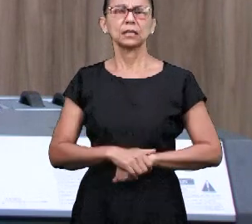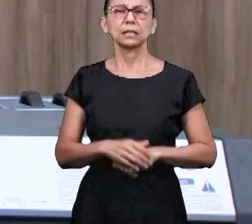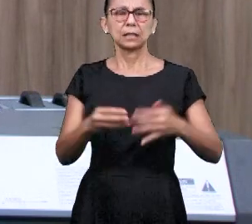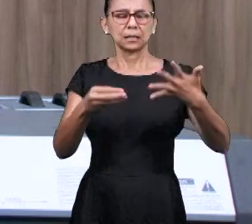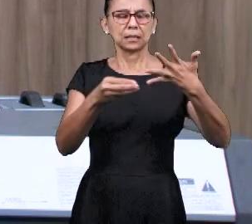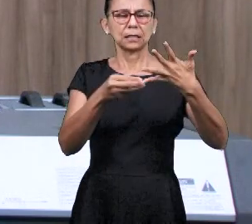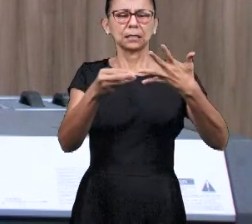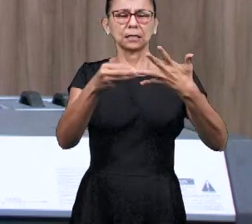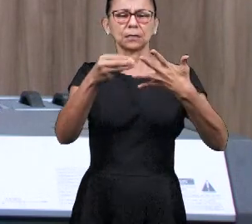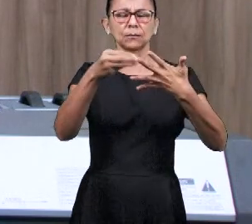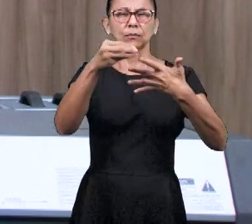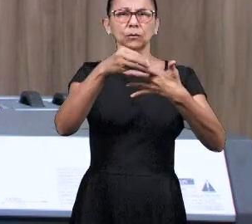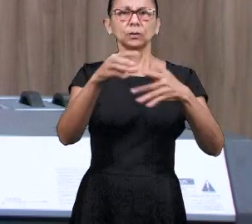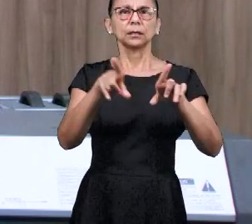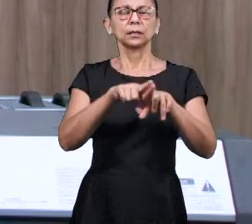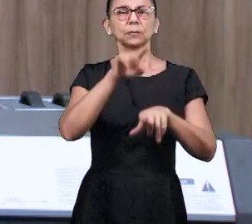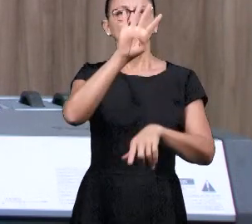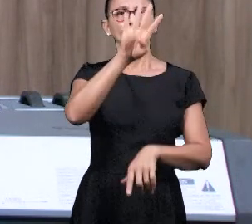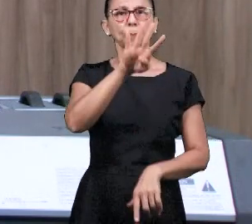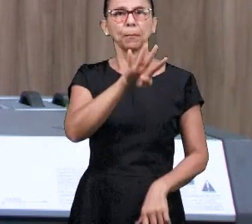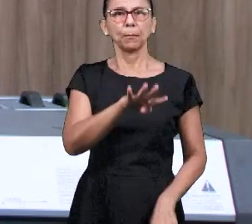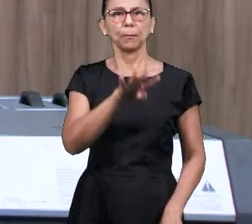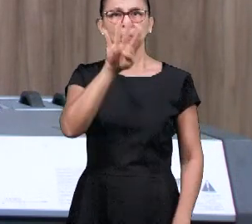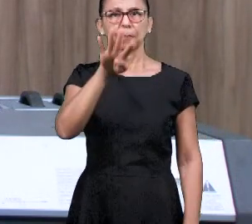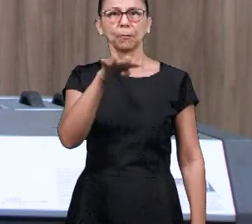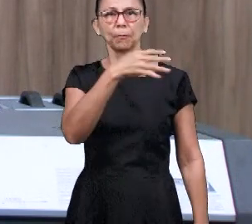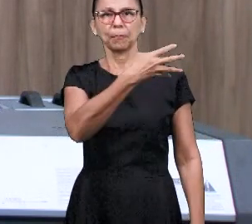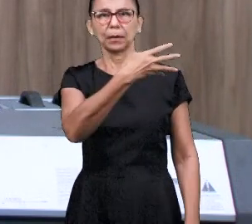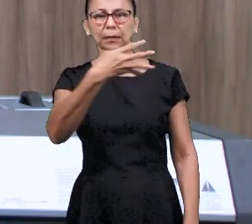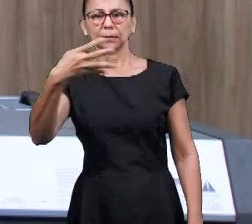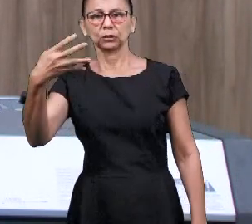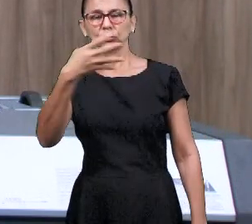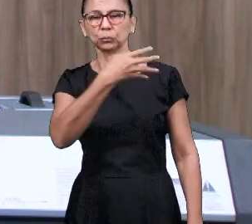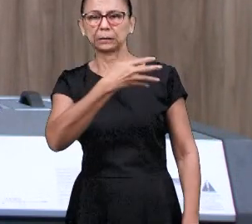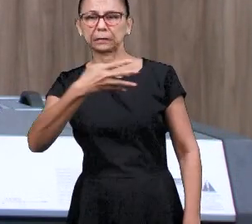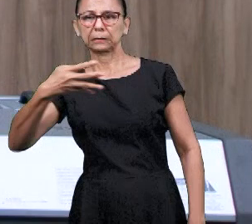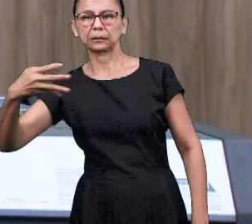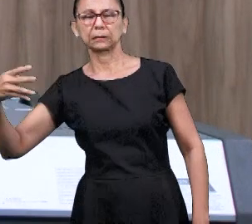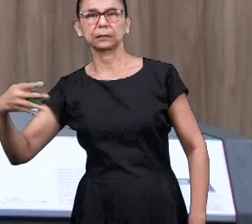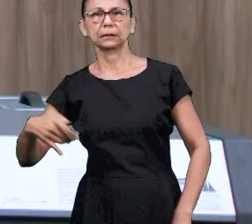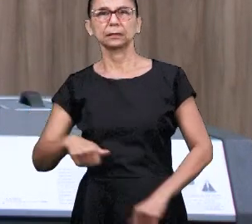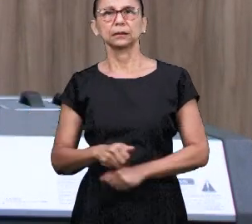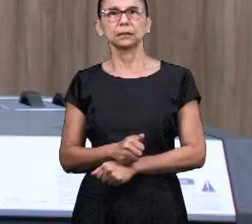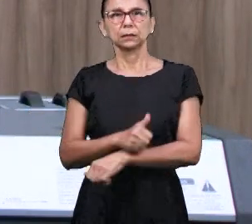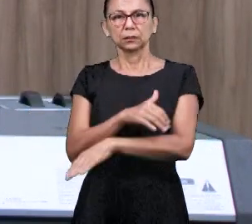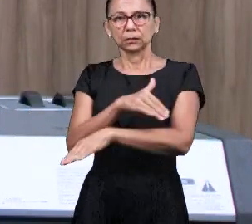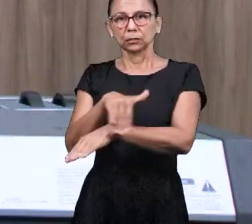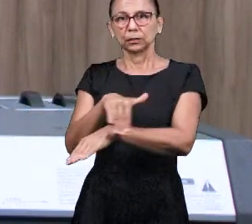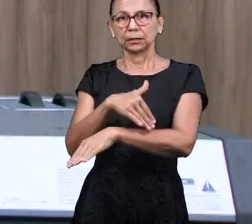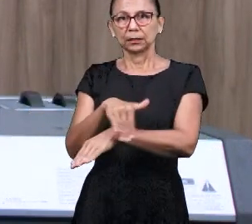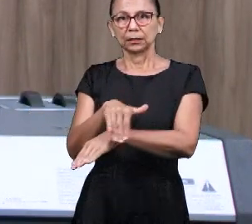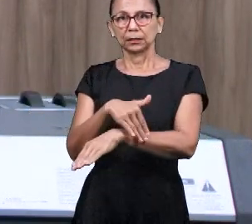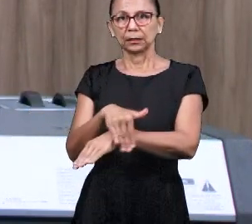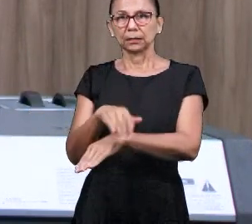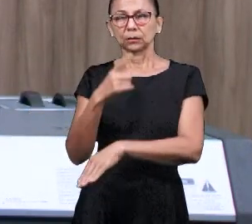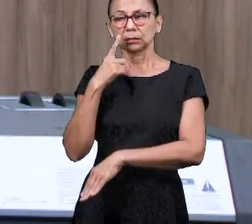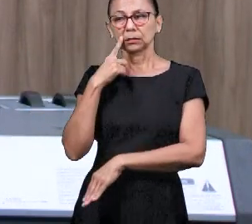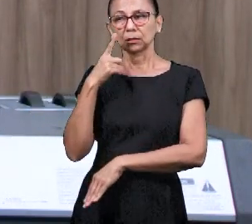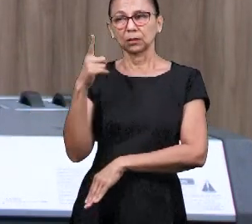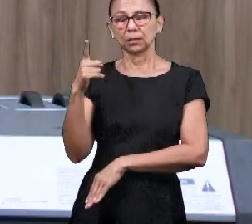la partition. Quelle bénédiction, n'est-ce pas? Et l'adresse, afin que vous puissiez nous visiter